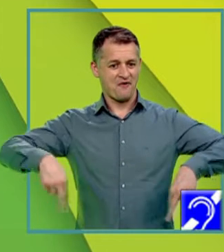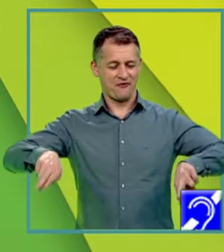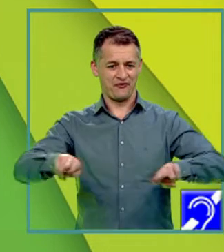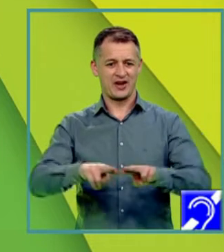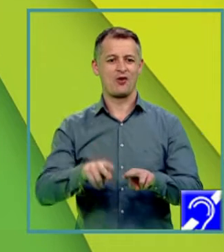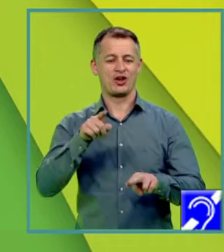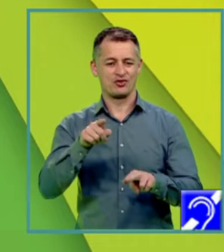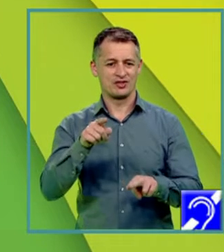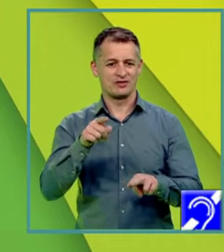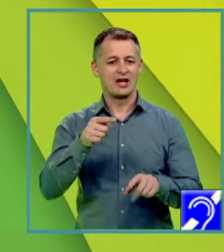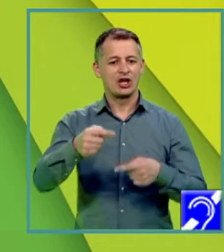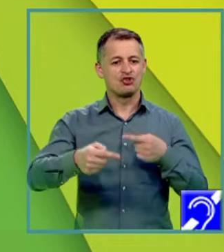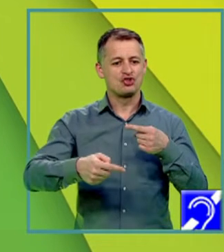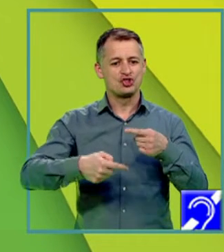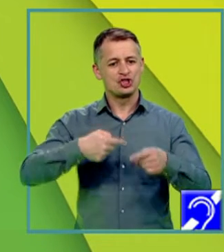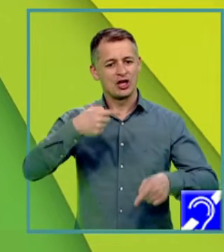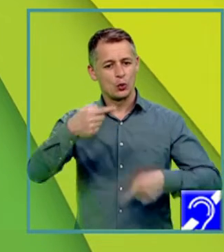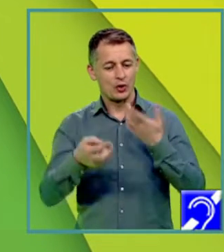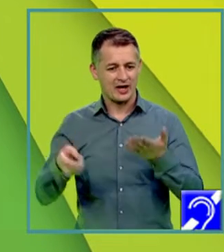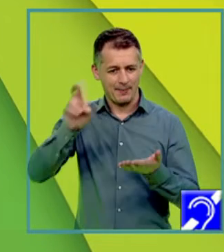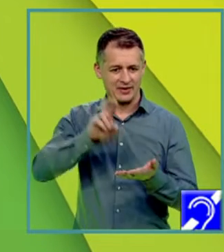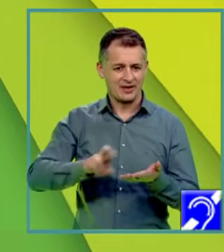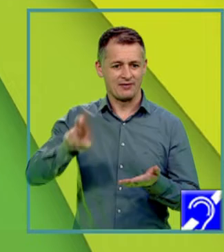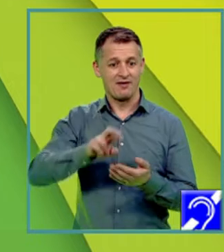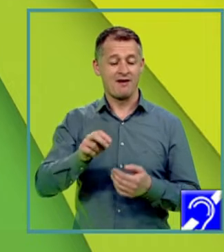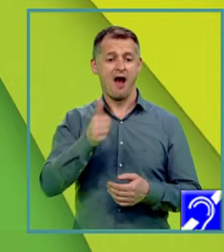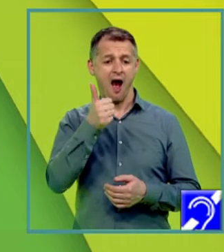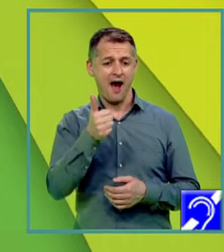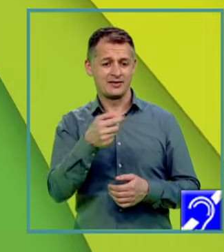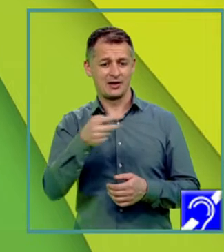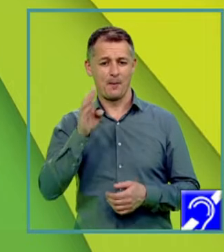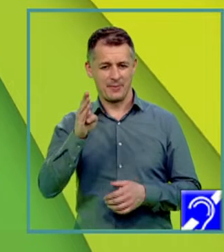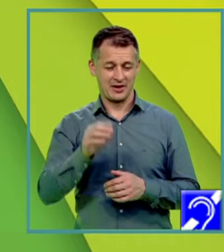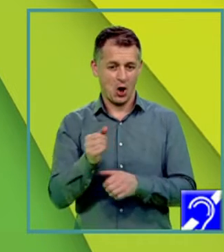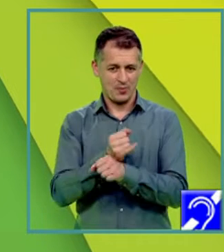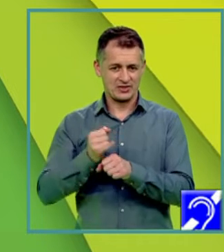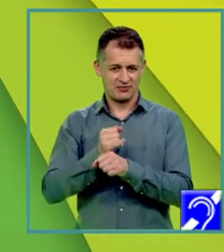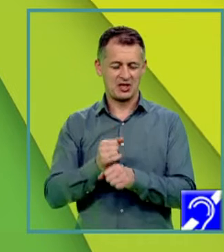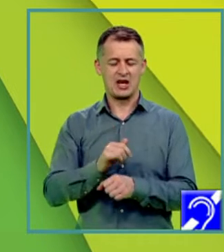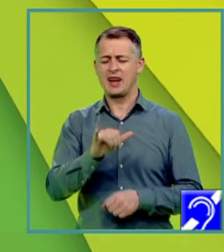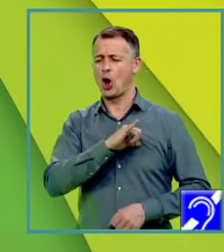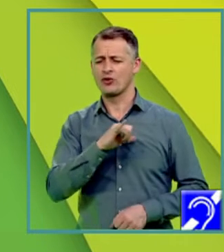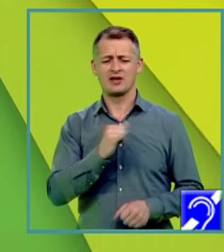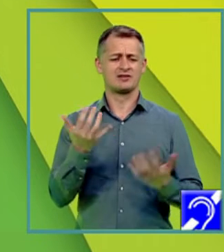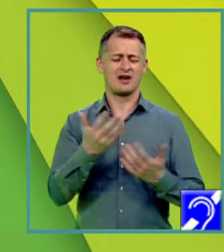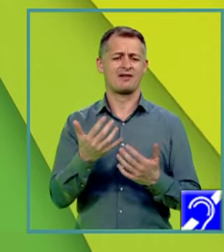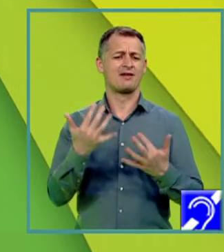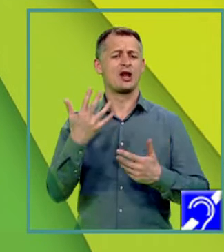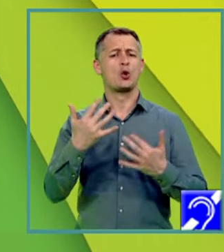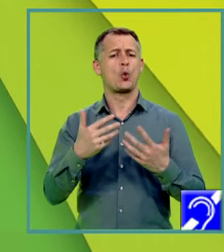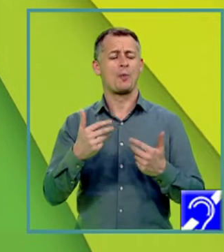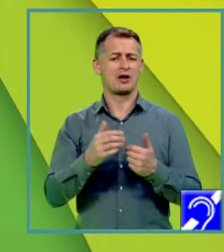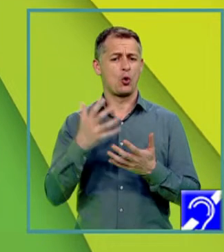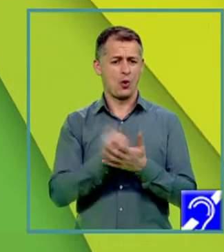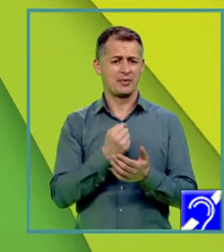acestui ciclu repetitiv se observă că a este egal cu b Deci indiferent ce valoare va fi și a cărei variabile a